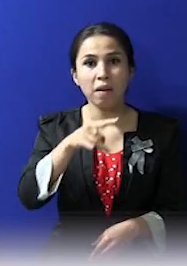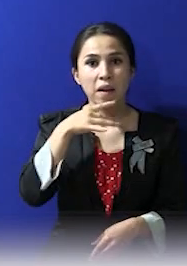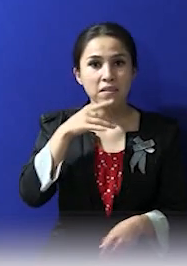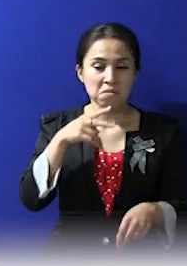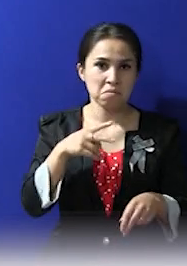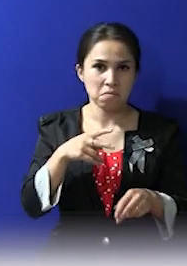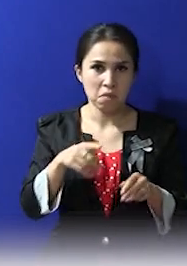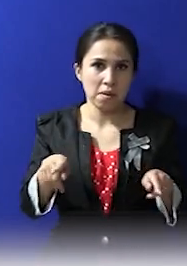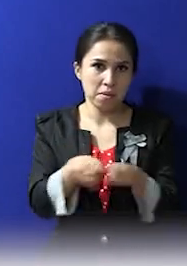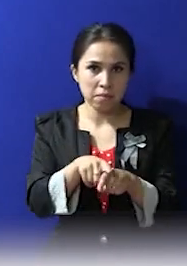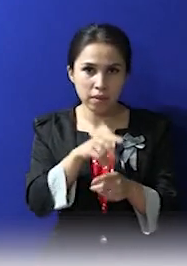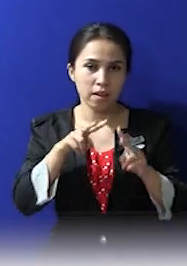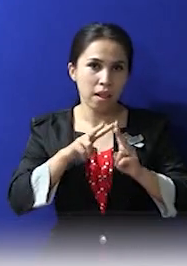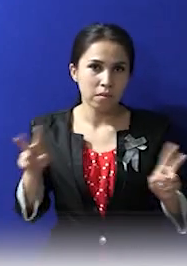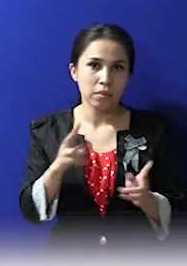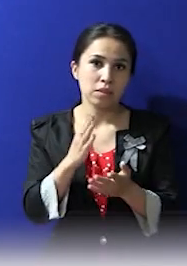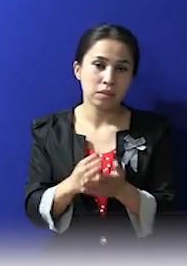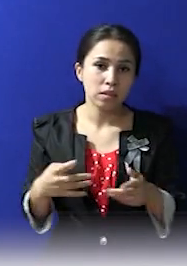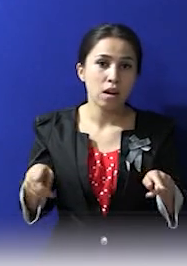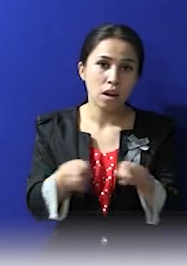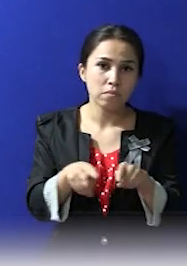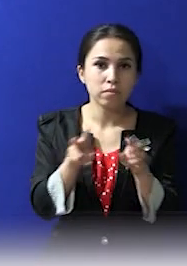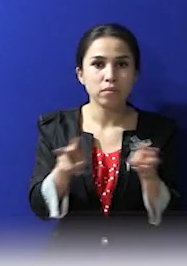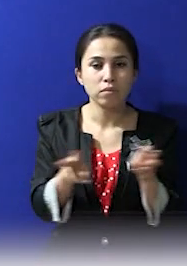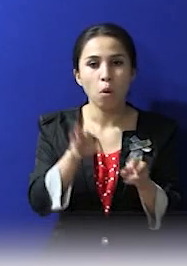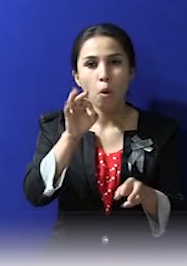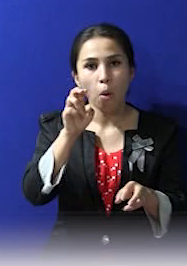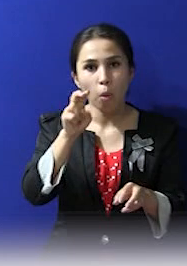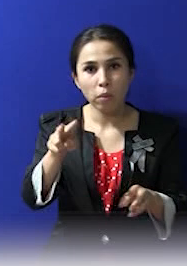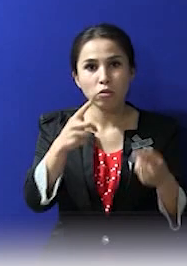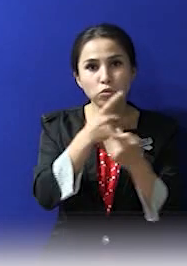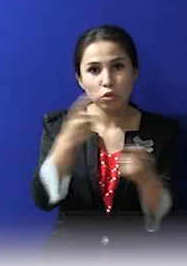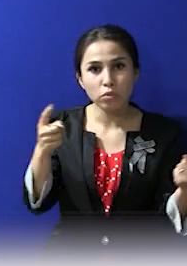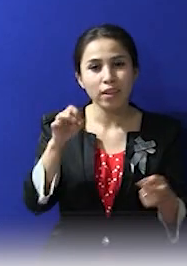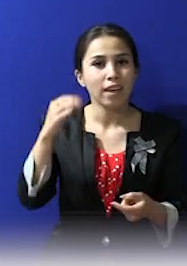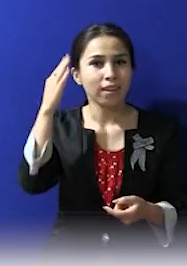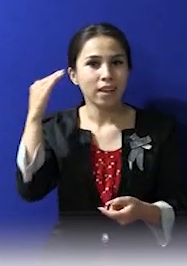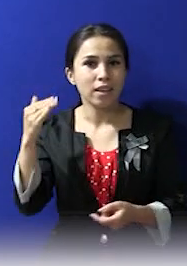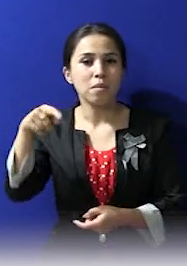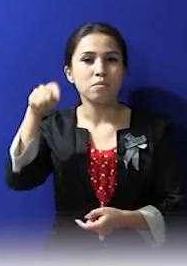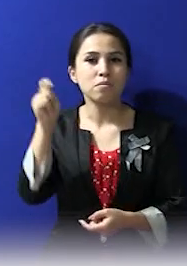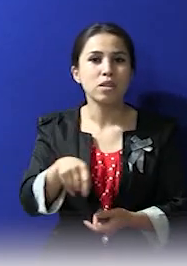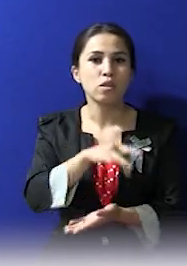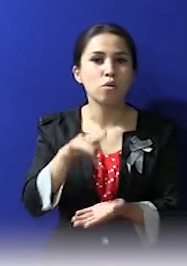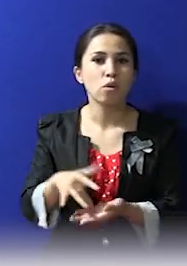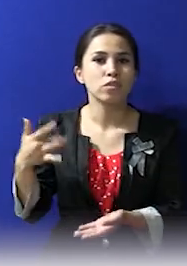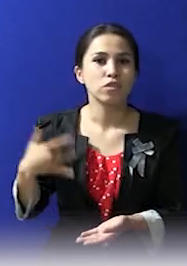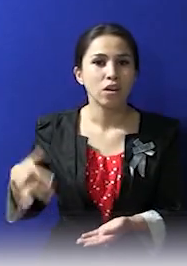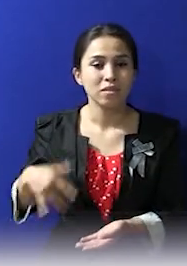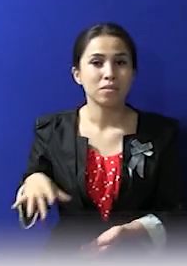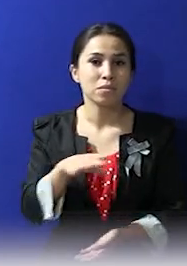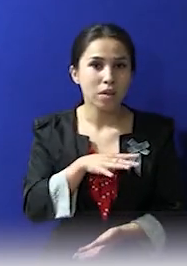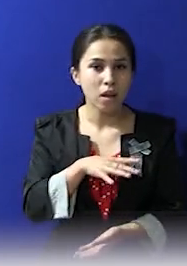Разбросанные по всей территории области стихийные свалки и переполненные контейнеры – наиболее популярная тема гневных сообщений